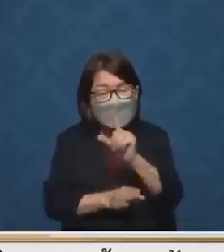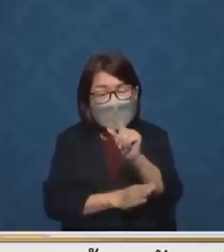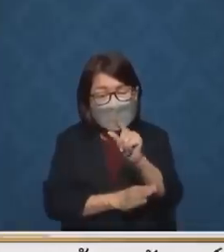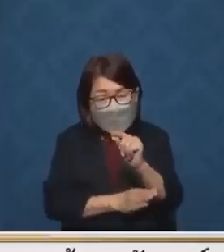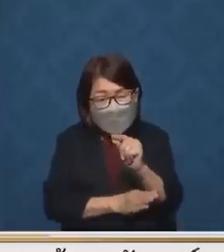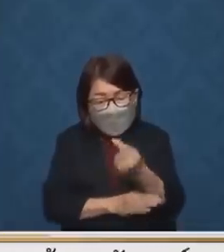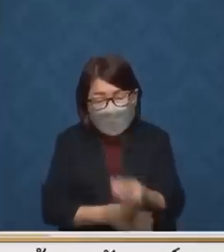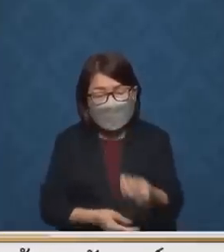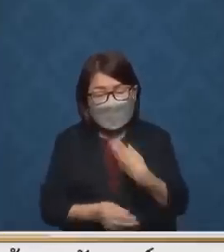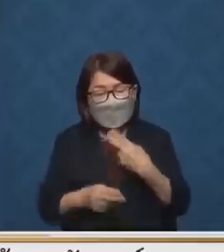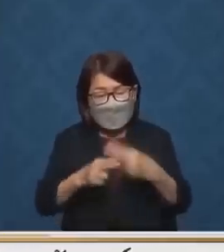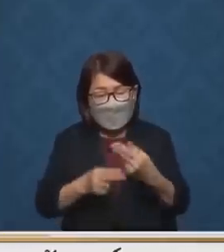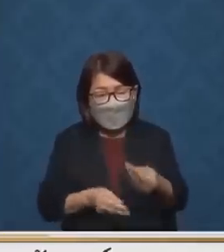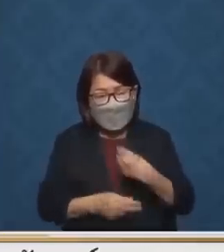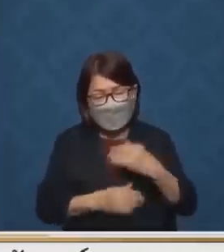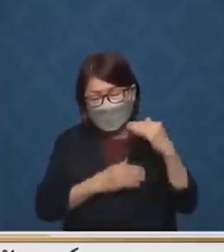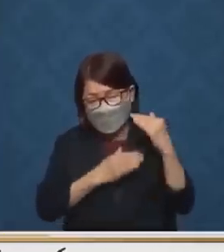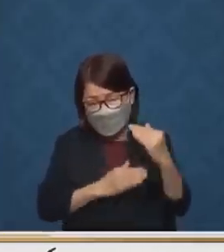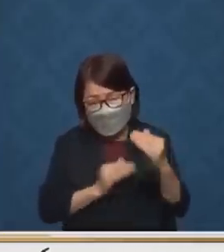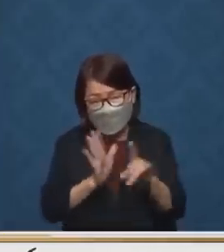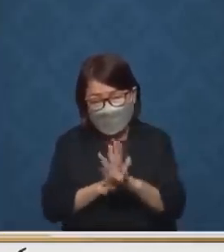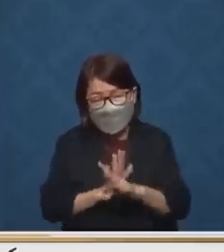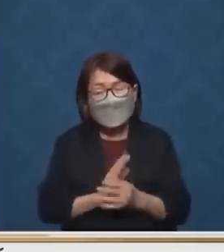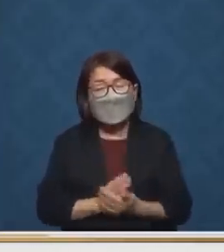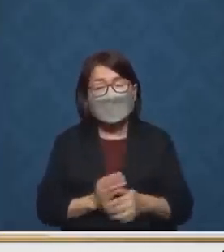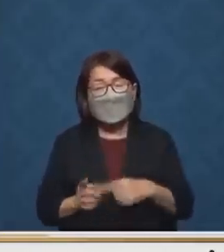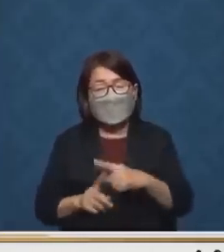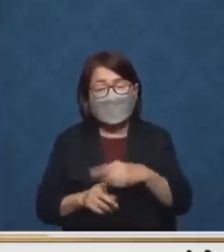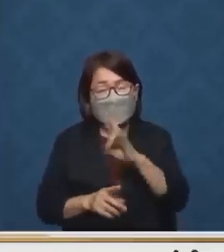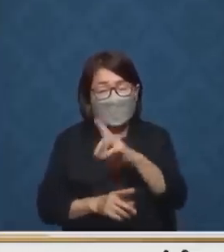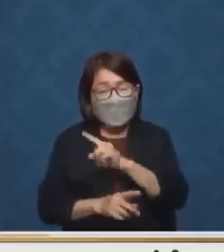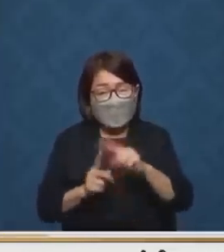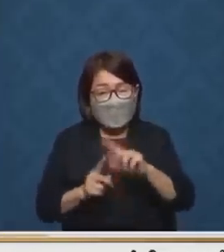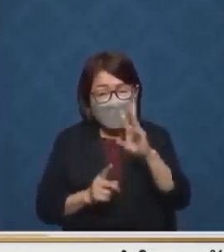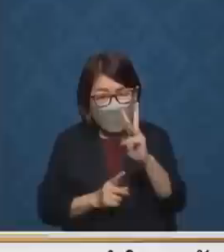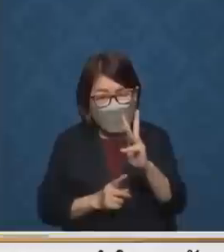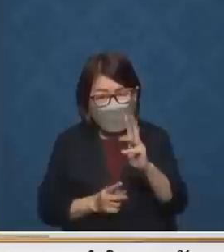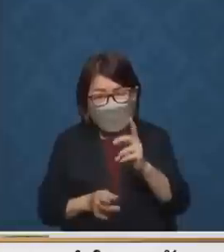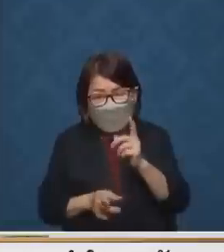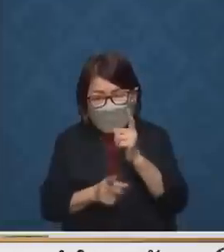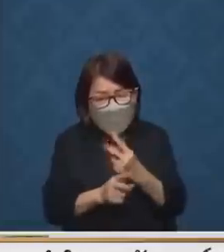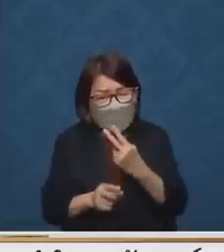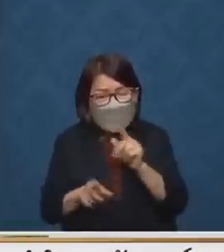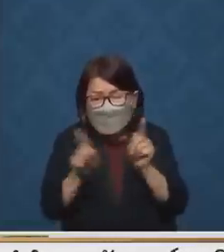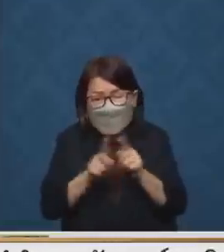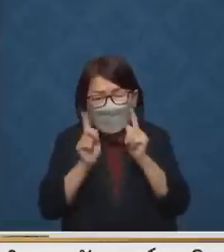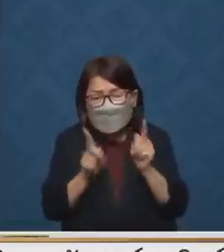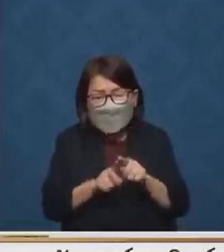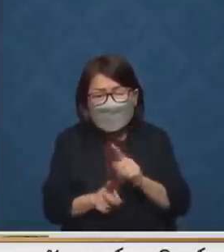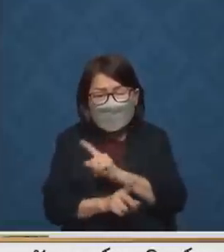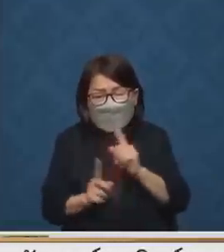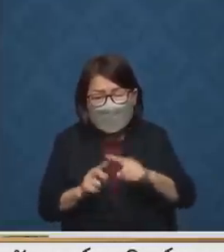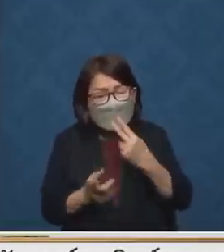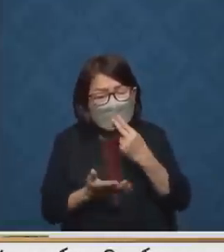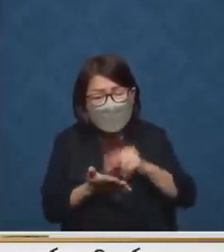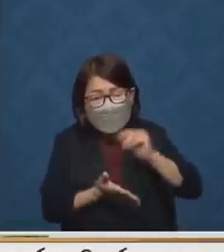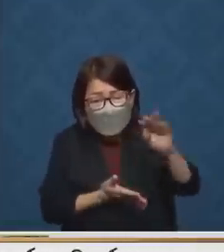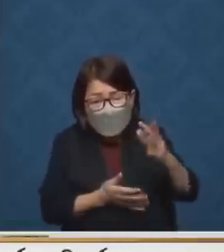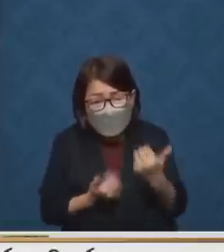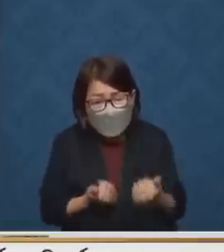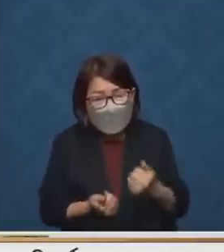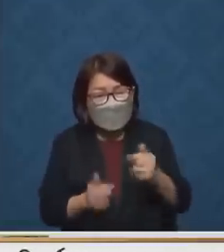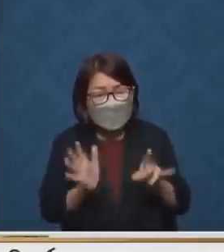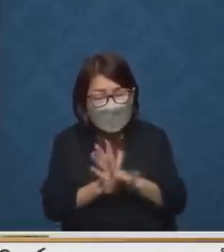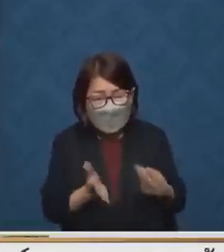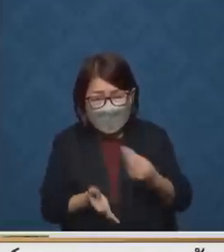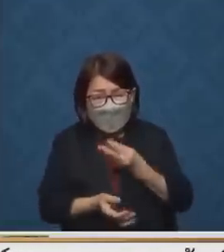นายนะครัมาภายในวนที่ 6 กรักฎาคมนั่นคอวนเดียวกัท pm สือออกรีบขนาดไหนคิดดูรบขนาดไหน